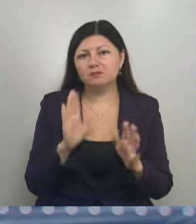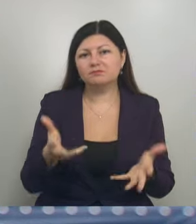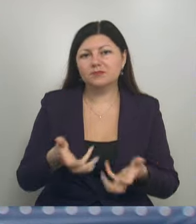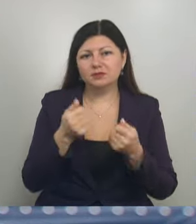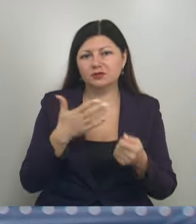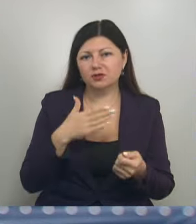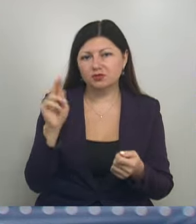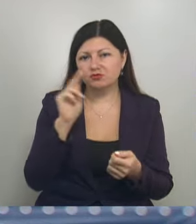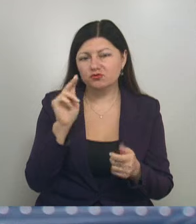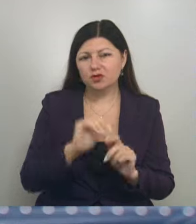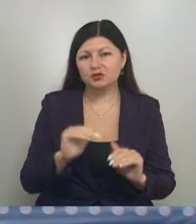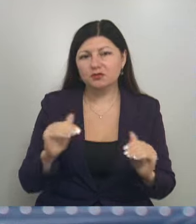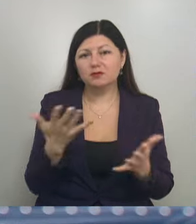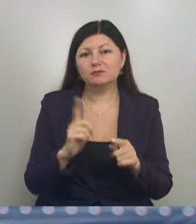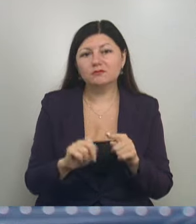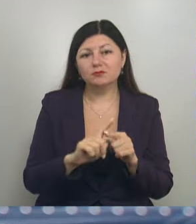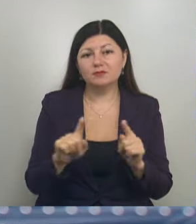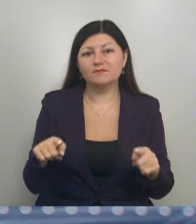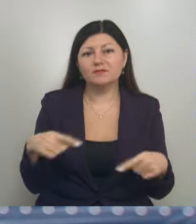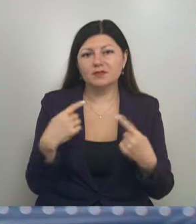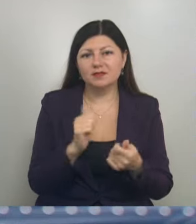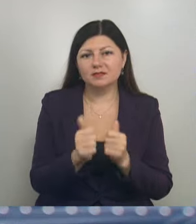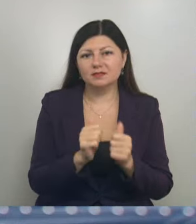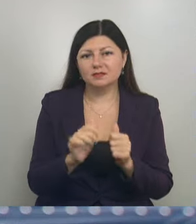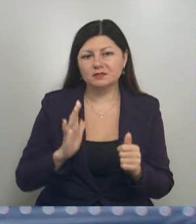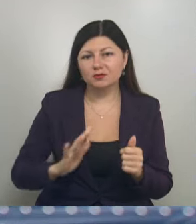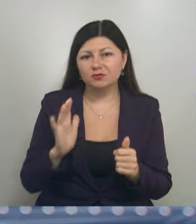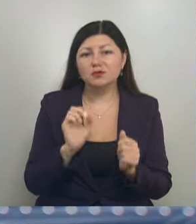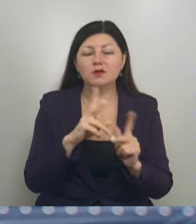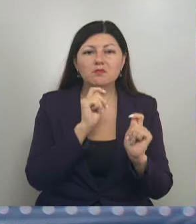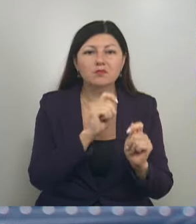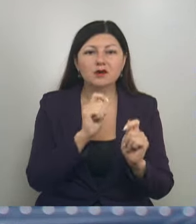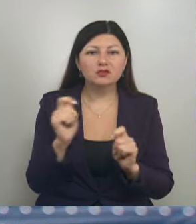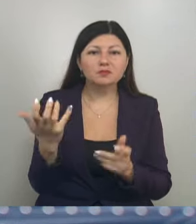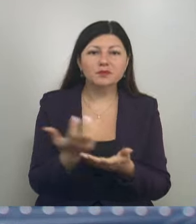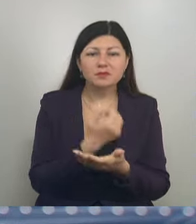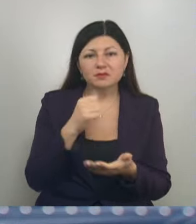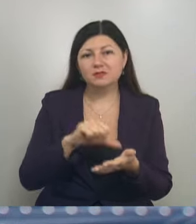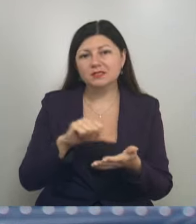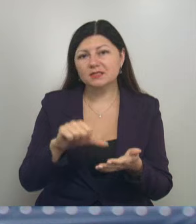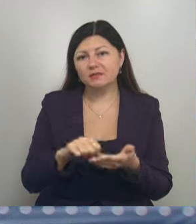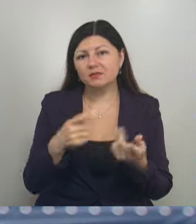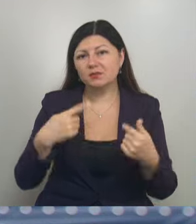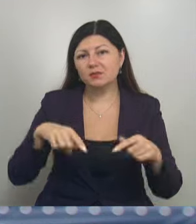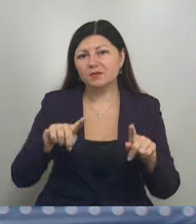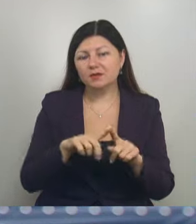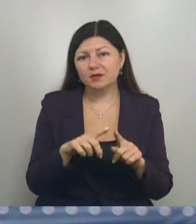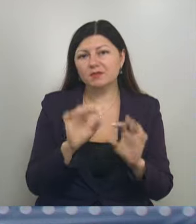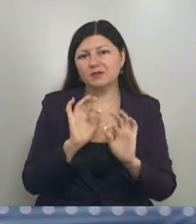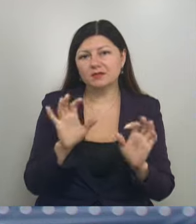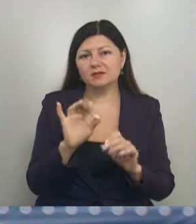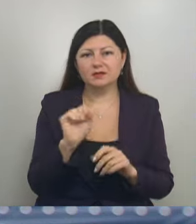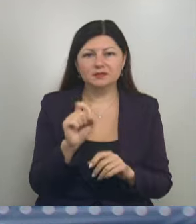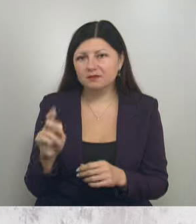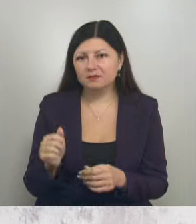наших учащихся, которых совсем скоро ждут финальные состязания. Как поощрят абсолютных победителей представители профильной компании, расскажет